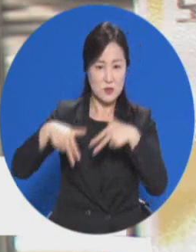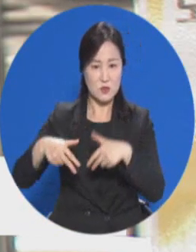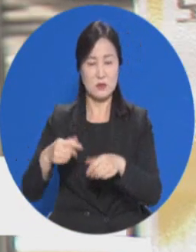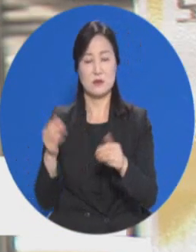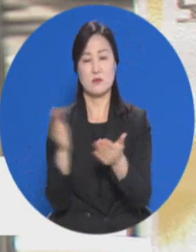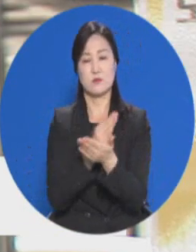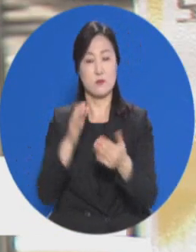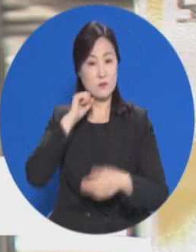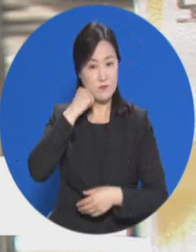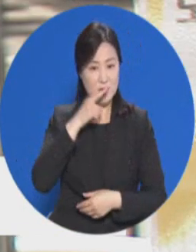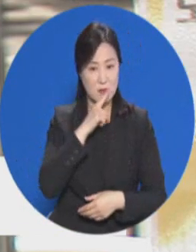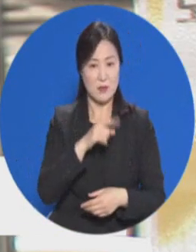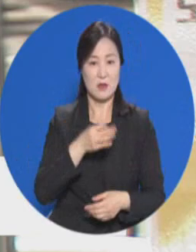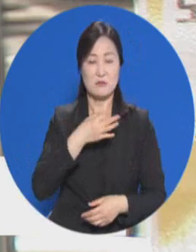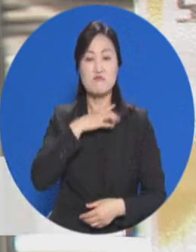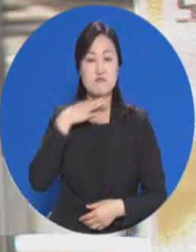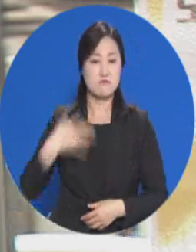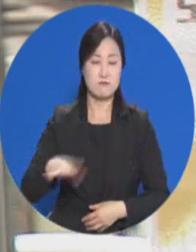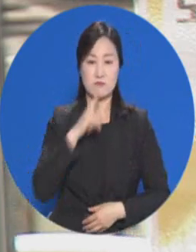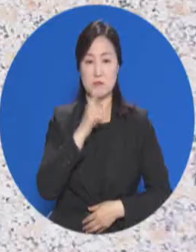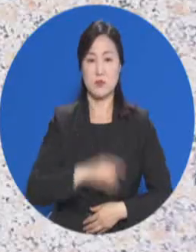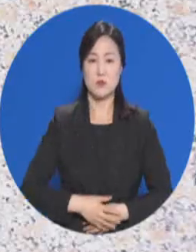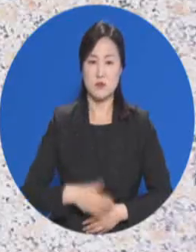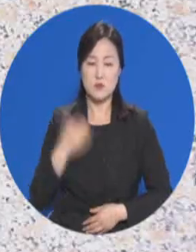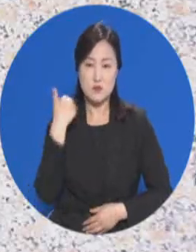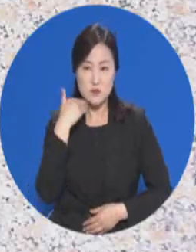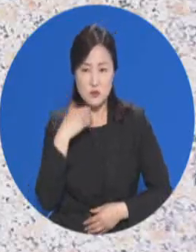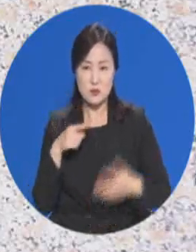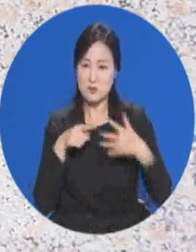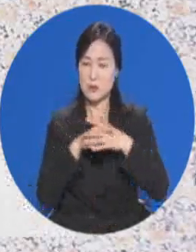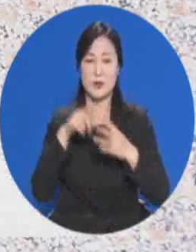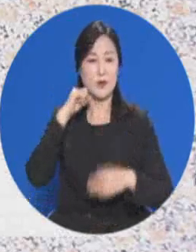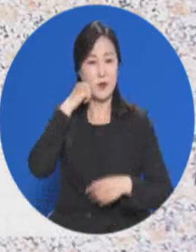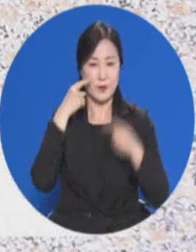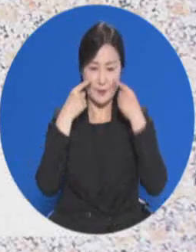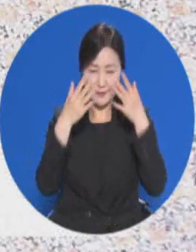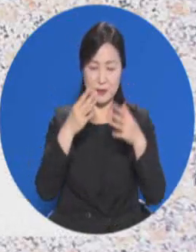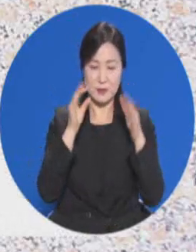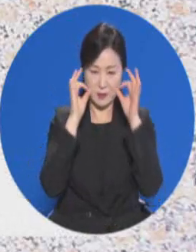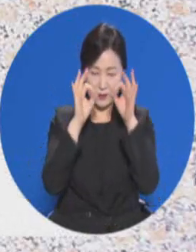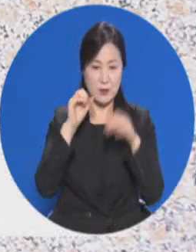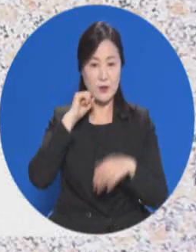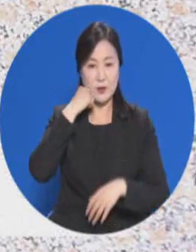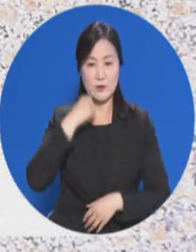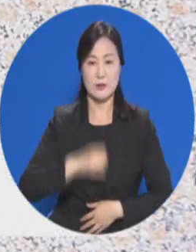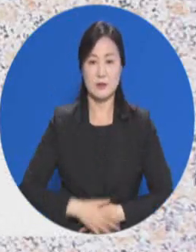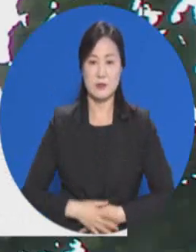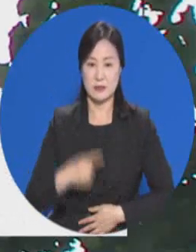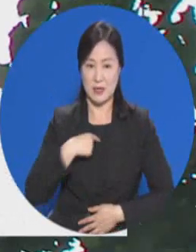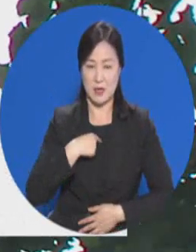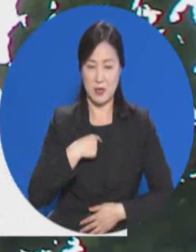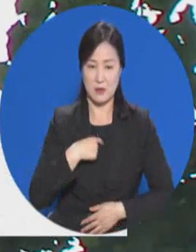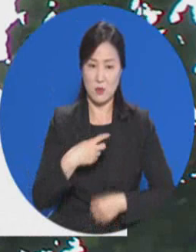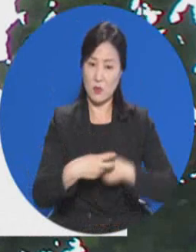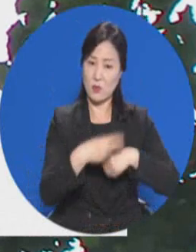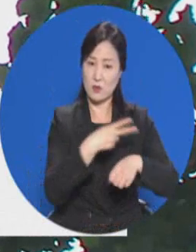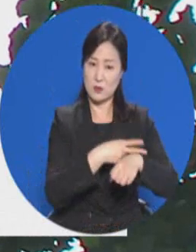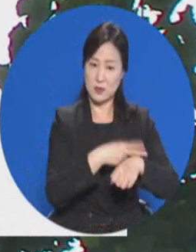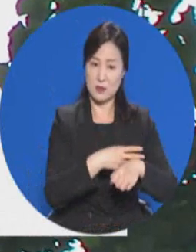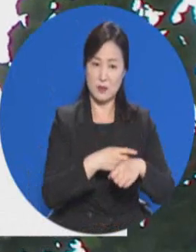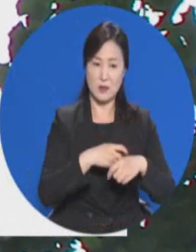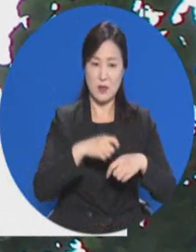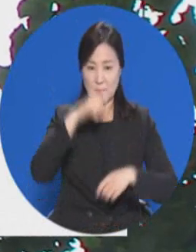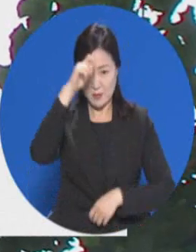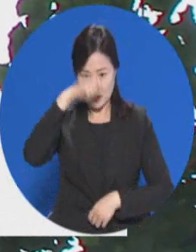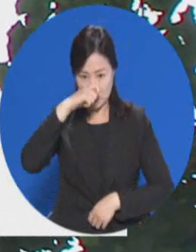의혹을 부인했습니다. 누군지는 정확하게 알 수가 없던데요. 제가 보기에는 이게 의사가 마스크 쓰고